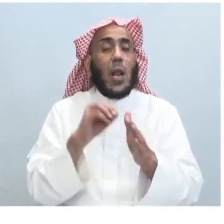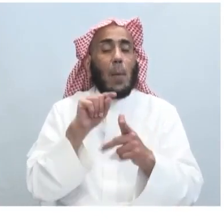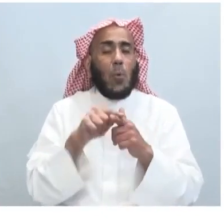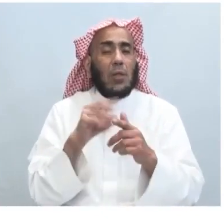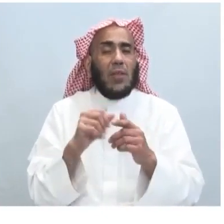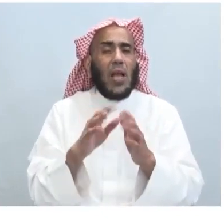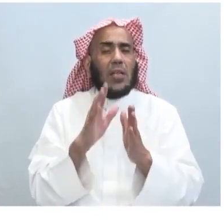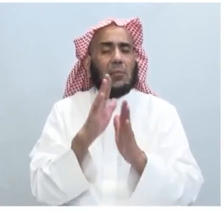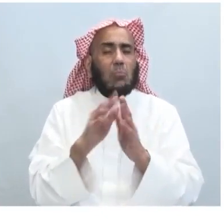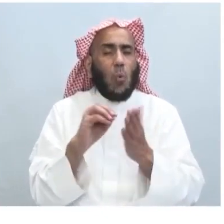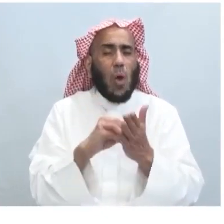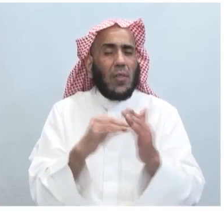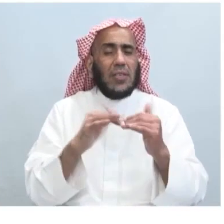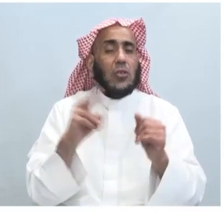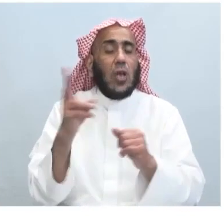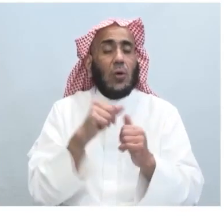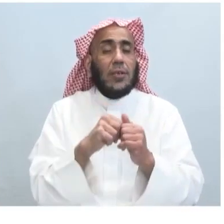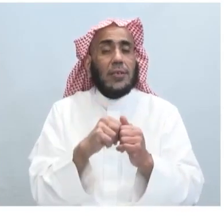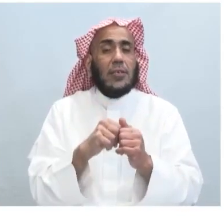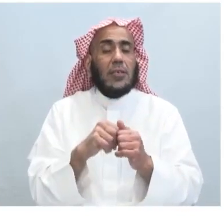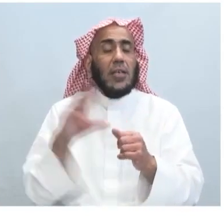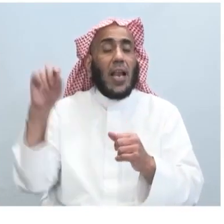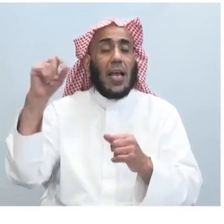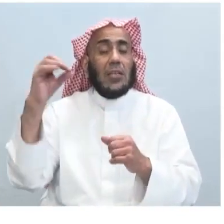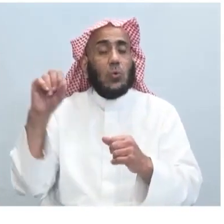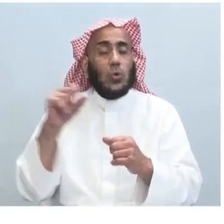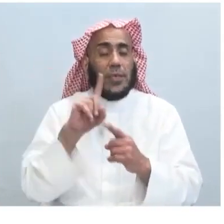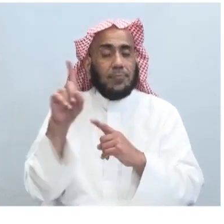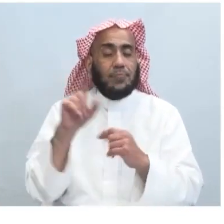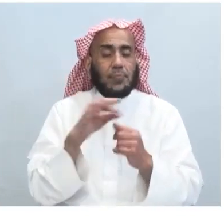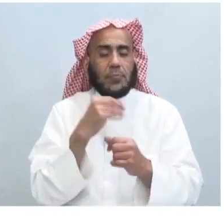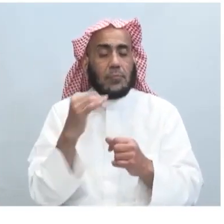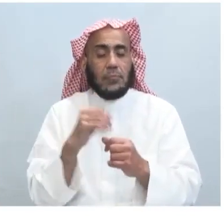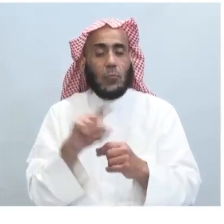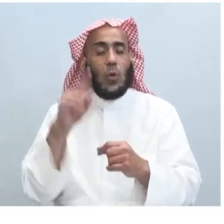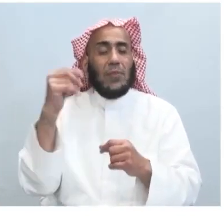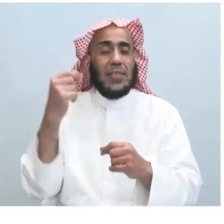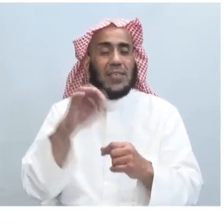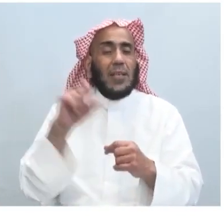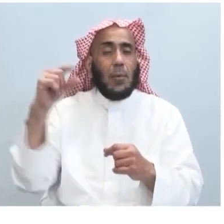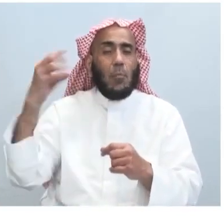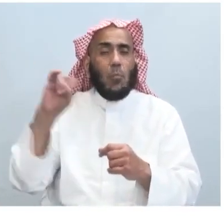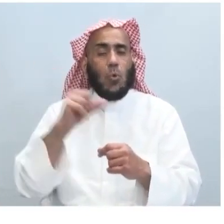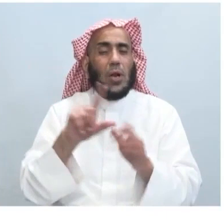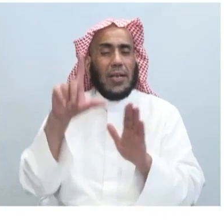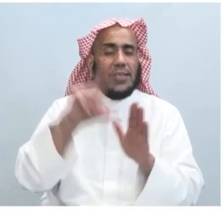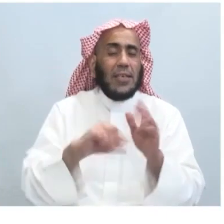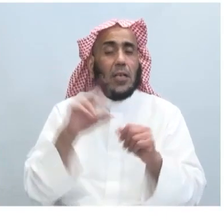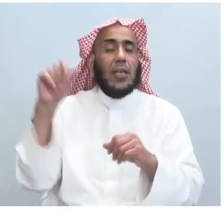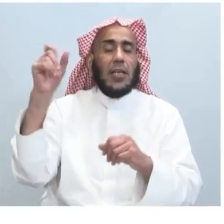احد مواضع الاتزان يساوي للهيدروجين لاحظ 1.6 مول لكل لتر